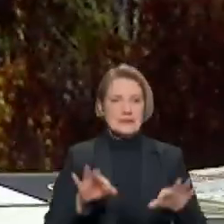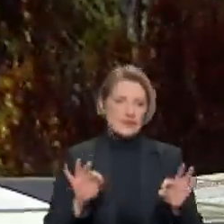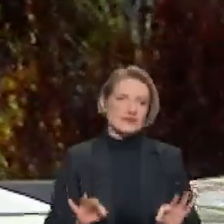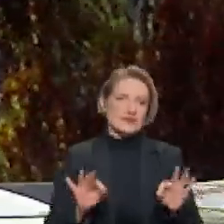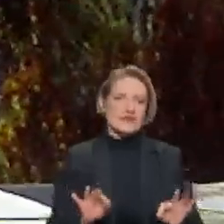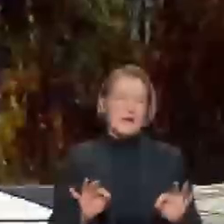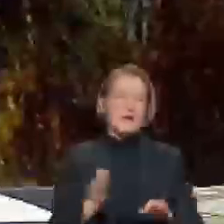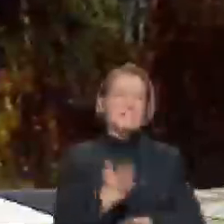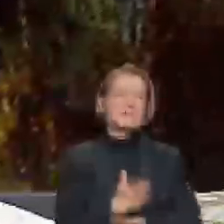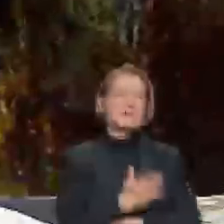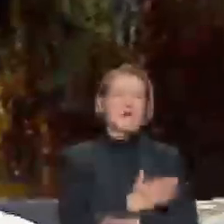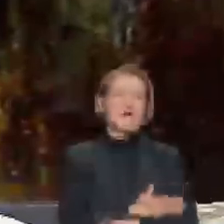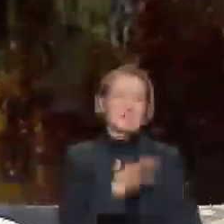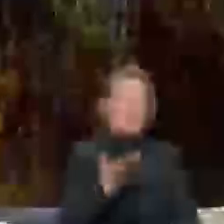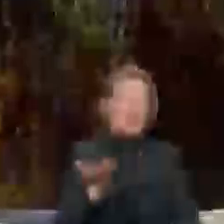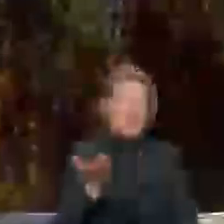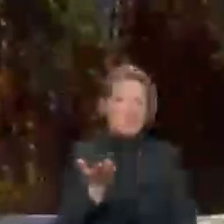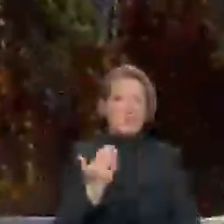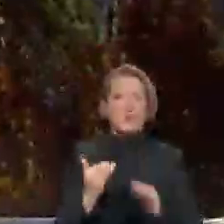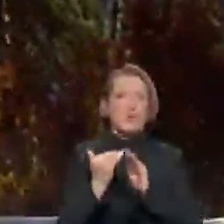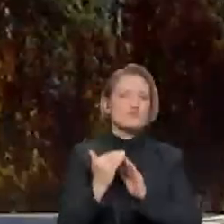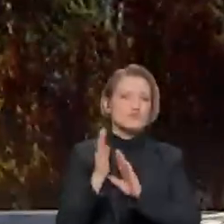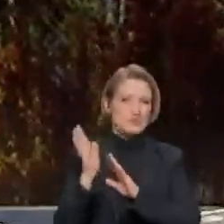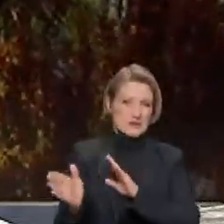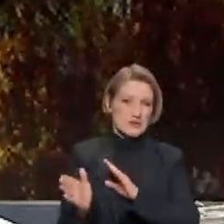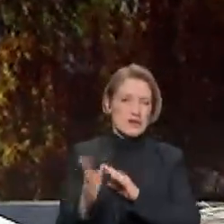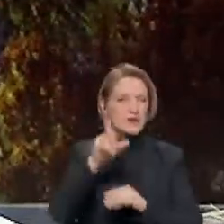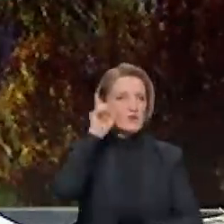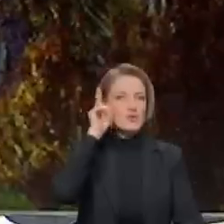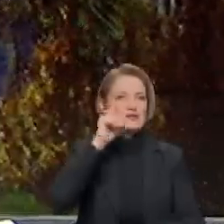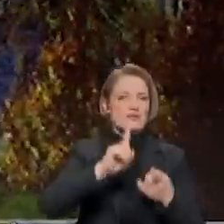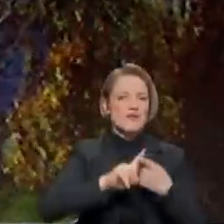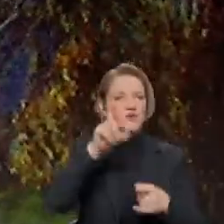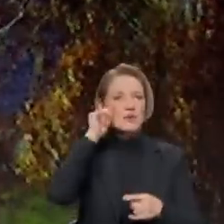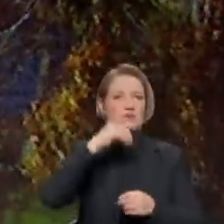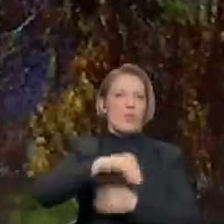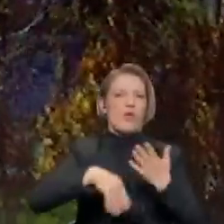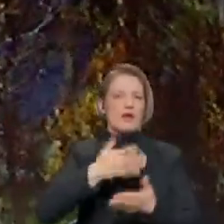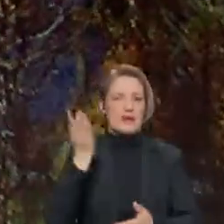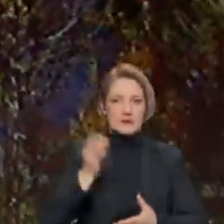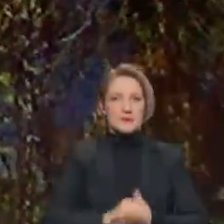Şimdi de memleketten komşumuza gideceğiz. Yunanistan ve Yunanistan'daki olaylar.